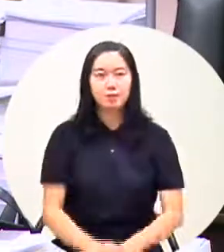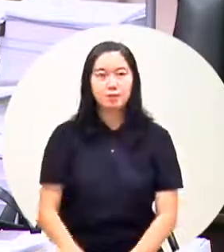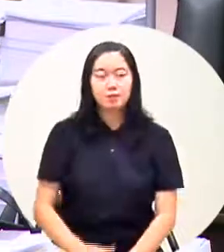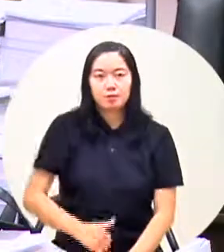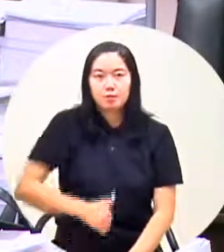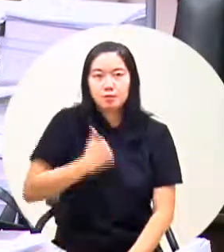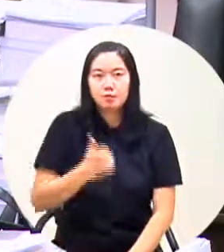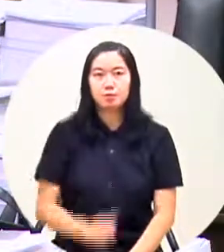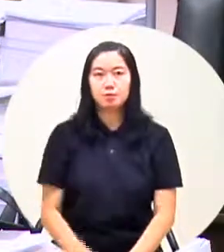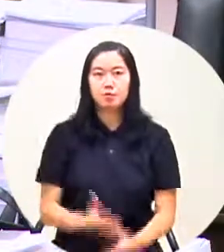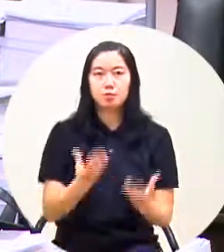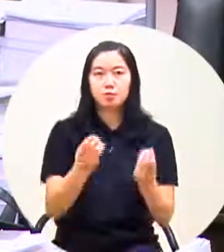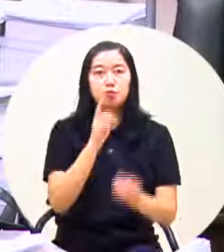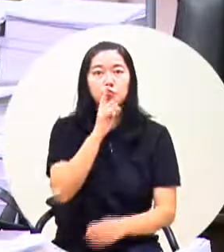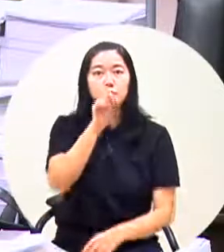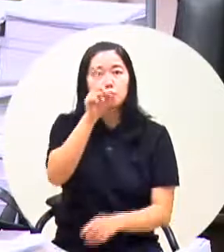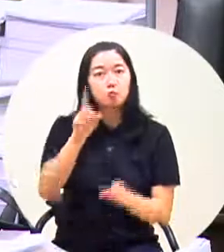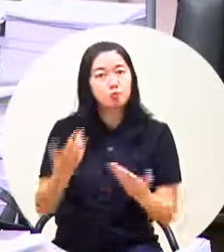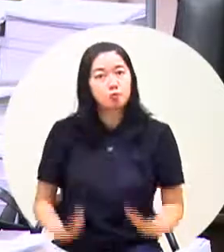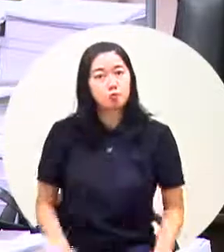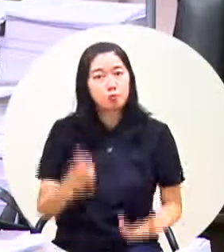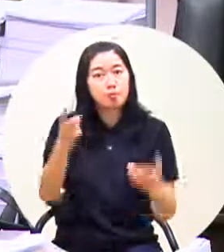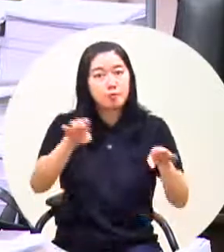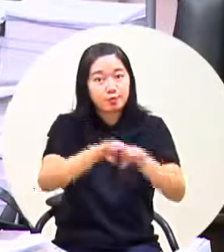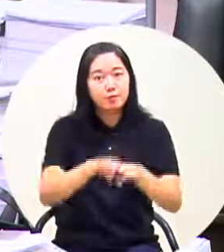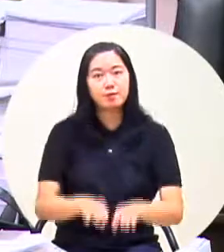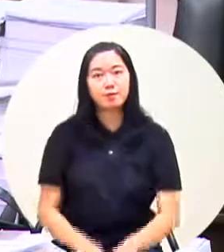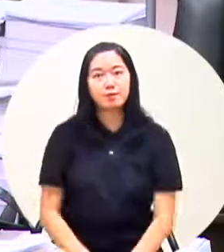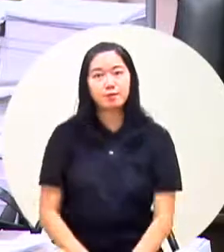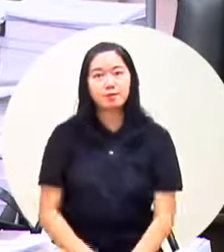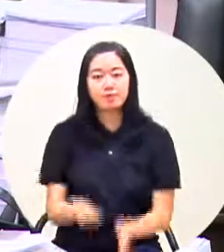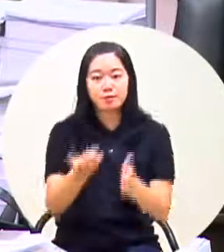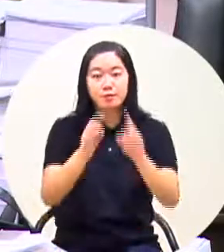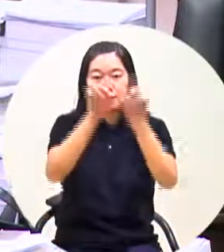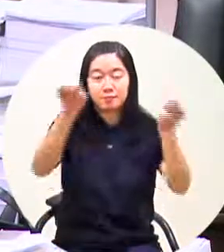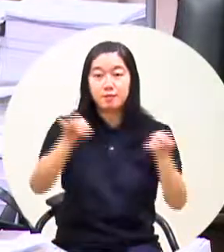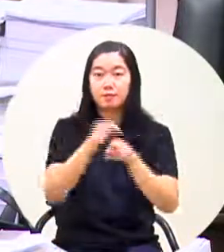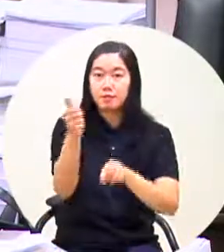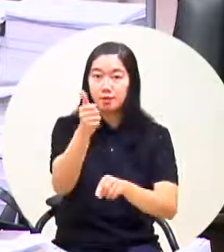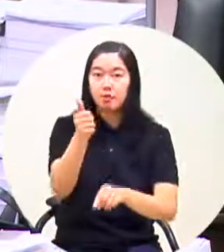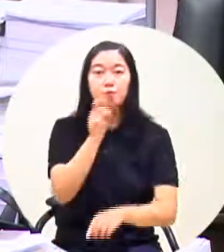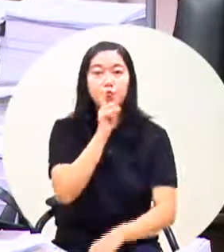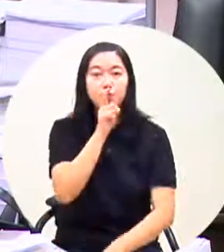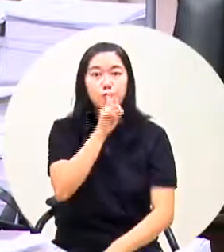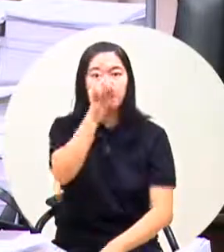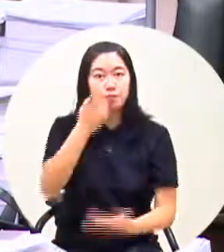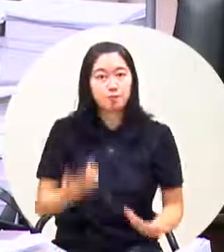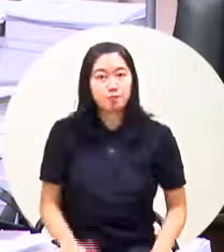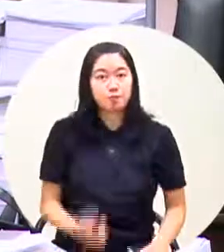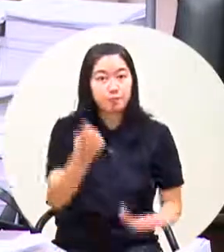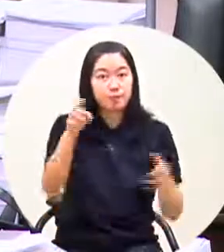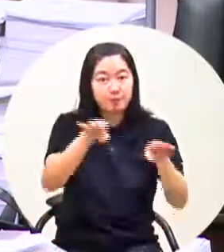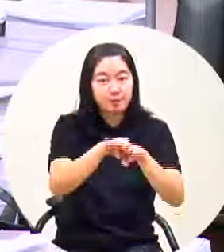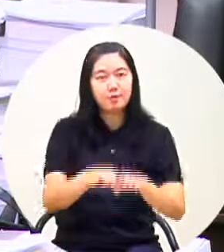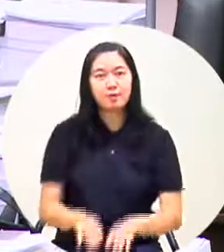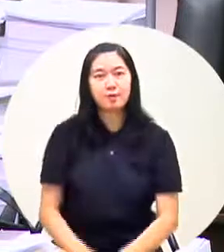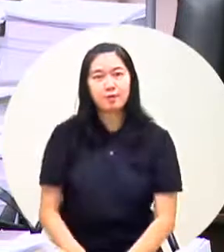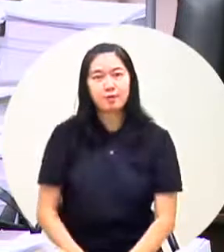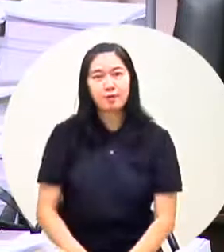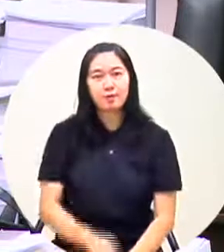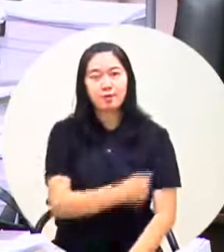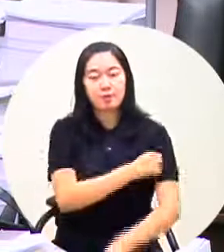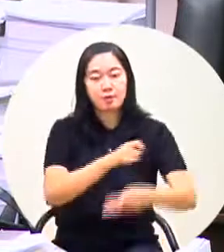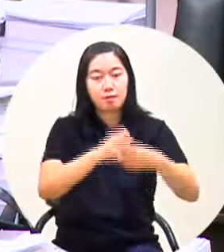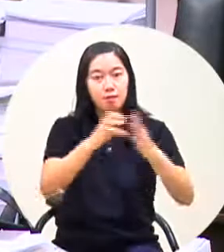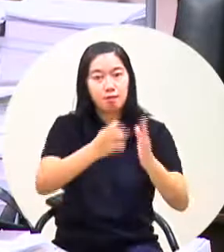讲到一例一休，但是刚刚我们的张文瑞同事啊，我们的同仁就开始讲一例一休了。我可不可以先跟那个劳工局的局长